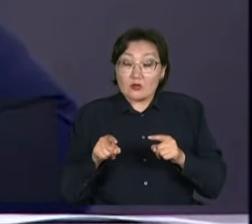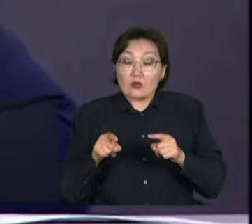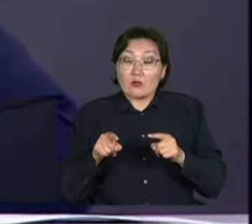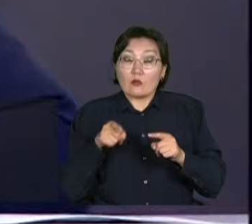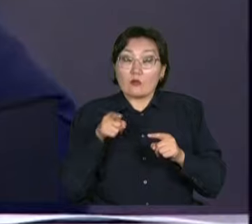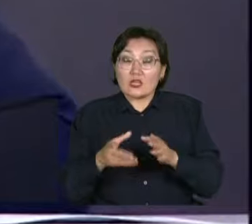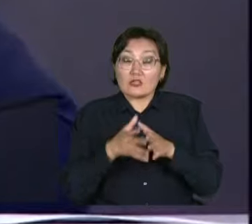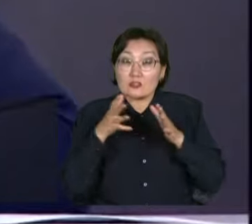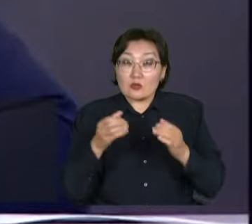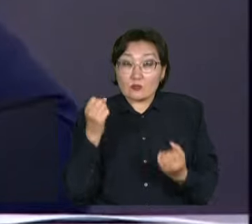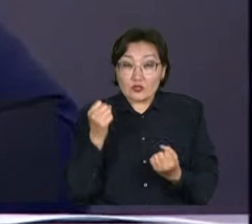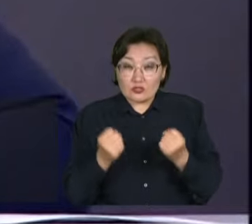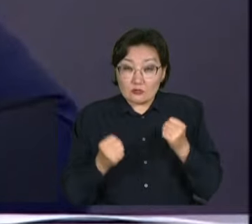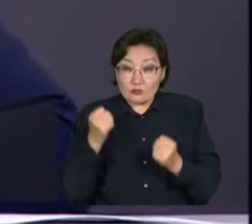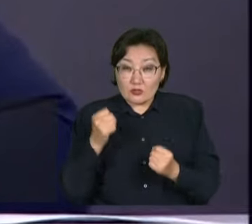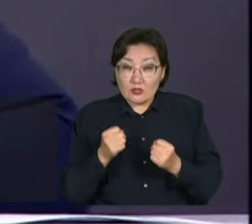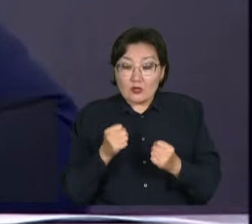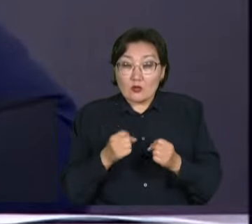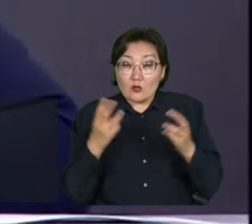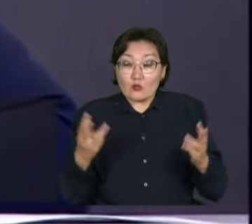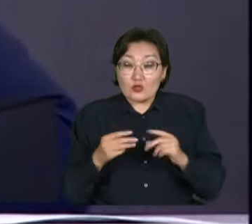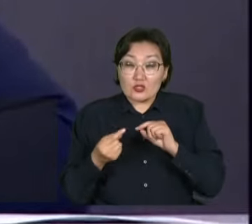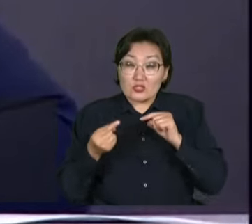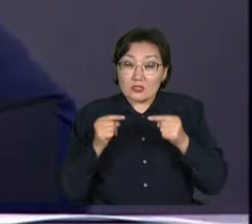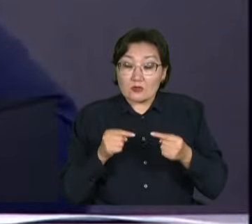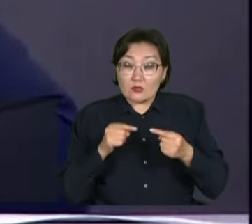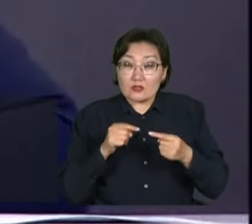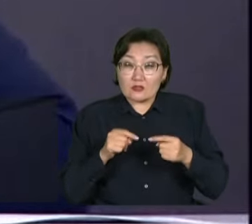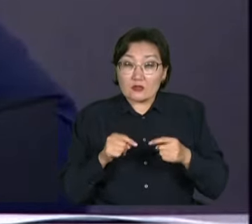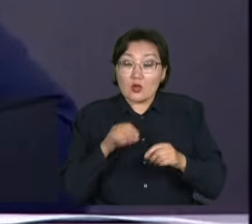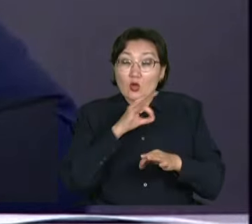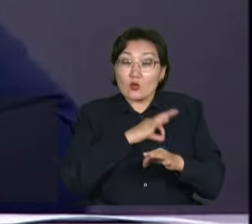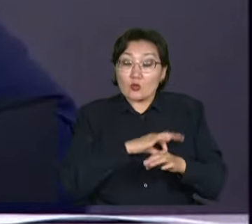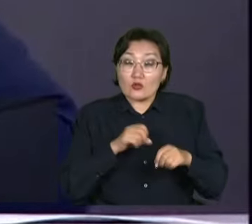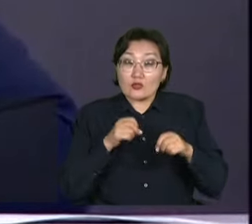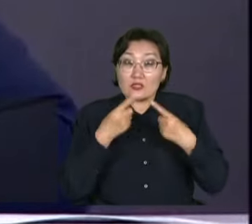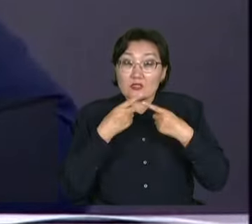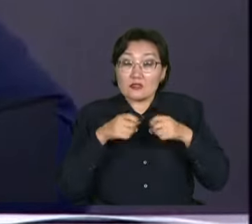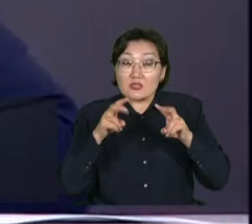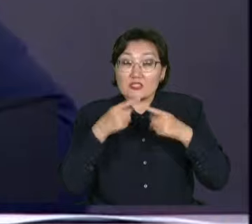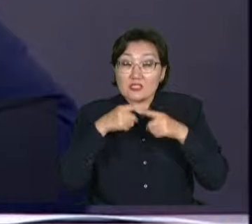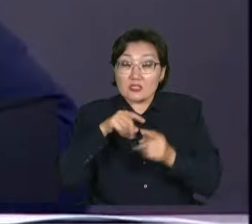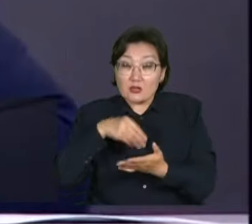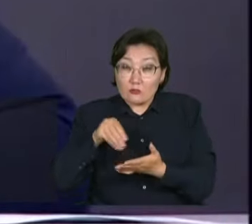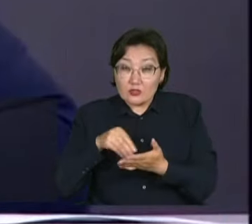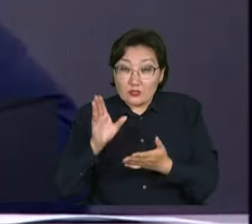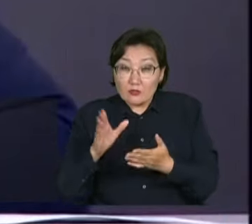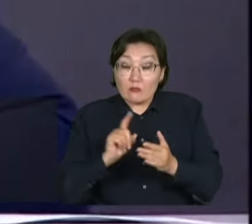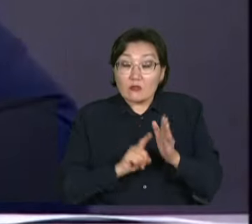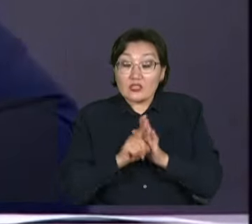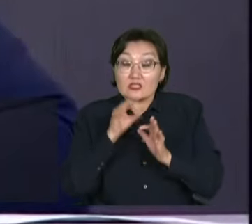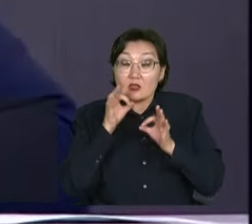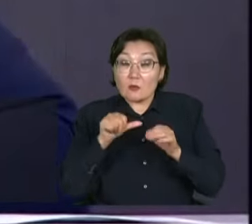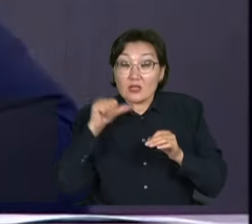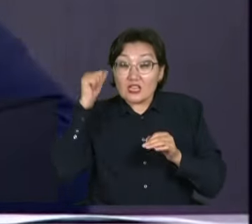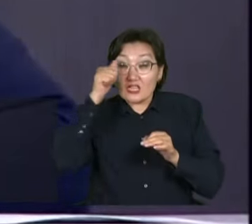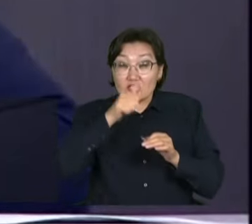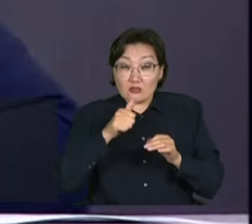1000-нан астам автокөлікте жаңағы мына өртке қарсы техника ғой, барлық сол алынатын болады. Енді жаңа мен басында айтып кеттім, биылғы